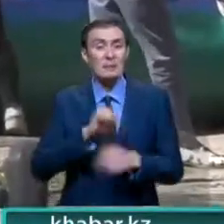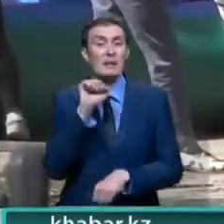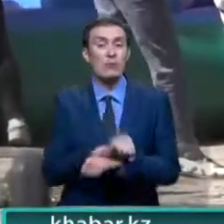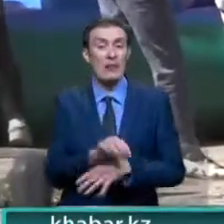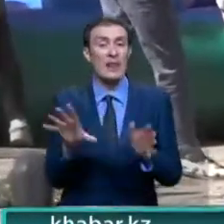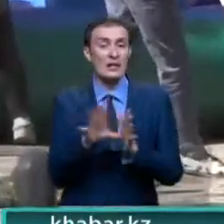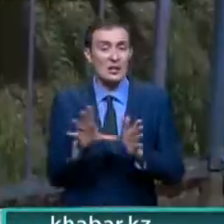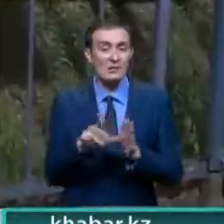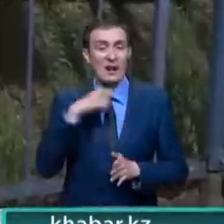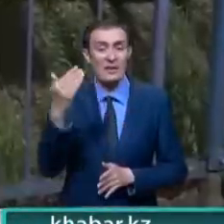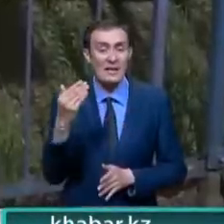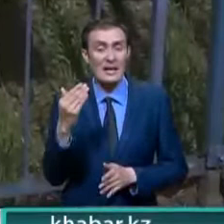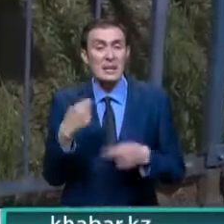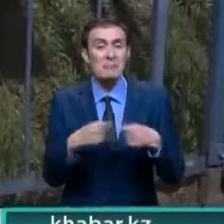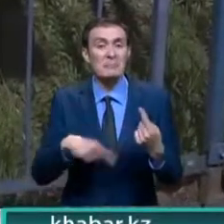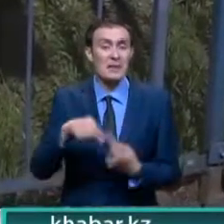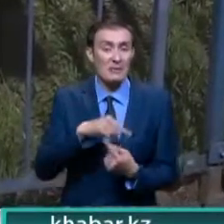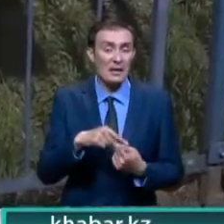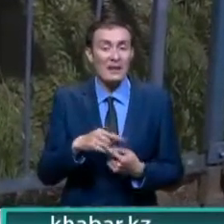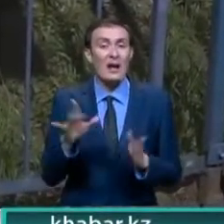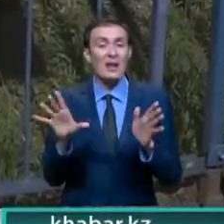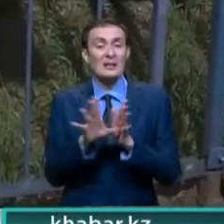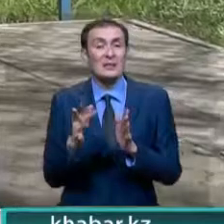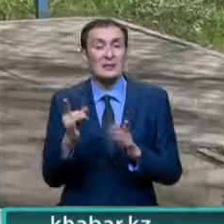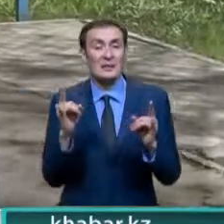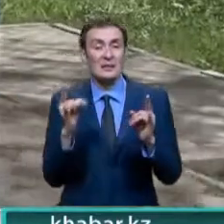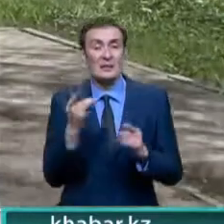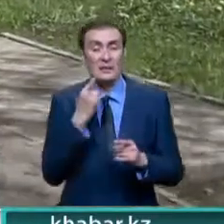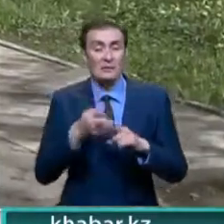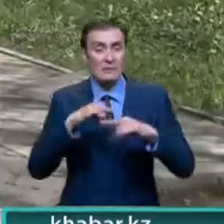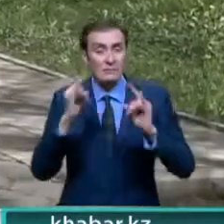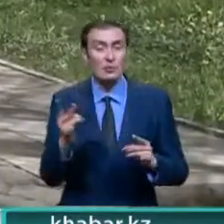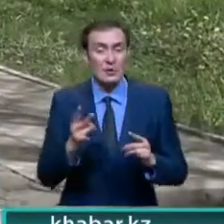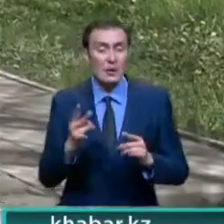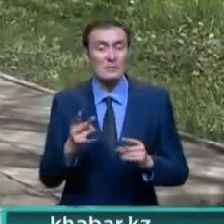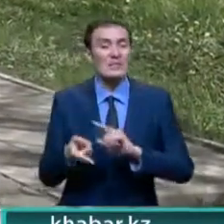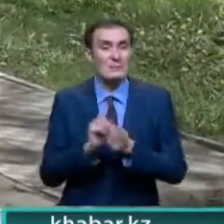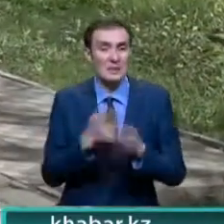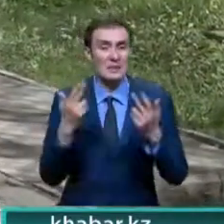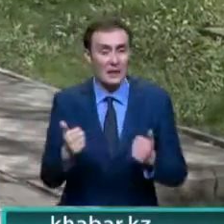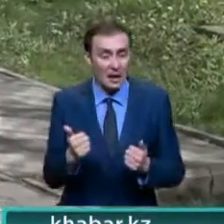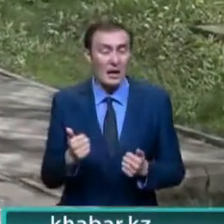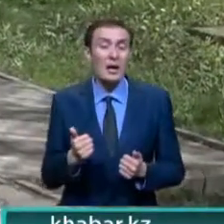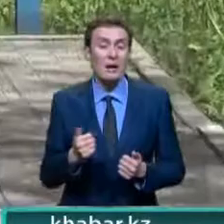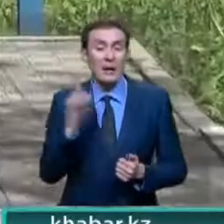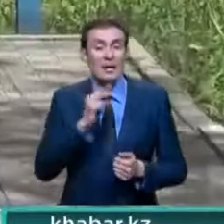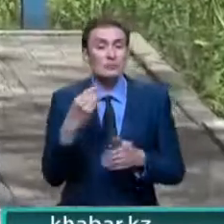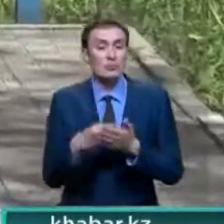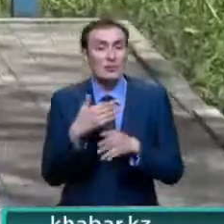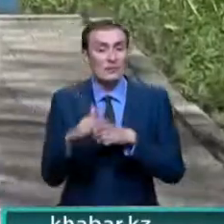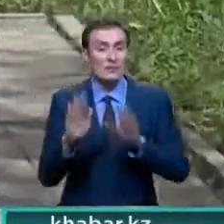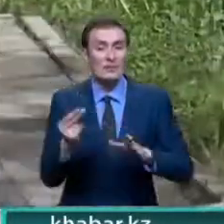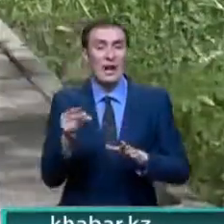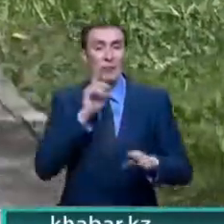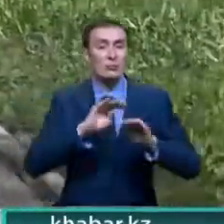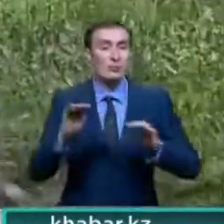с электричеством, говорят предприниматели. Трансформатор действительно нужно заменить, признали и в акимате. Пока же из бюджета выделены средства лишь